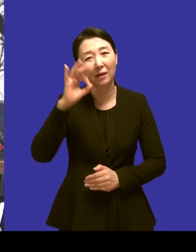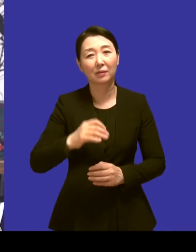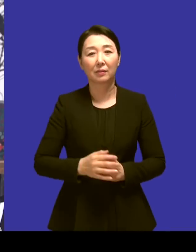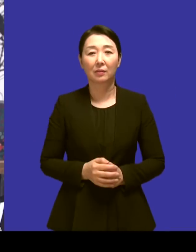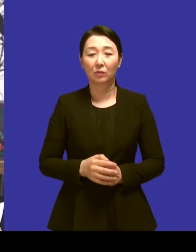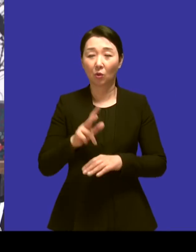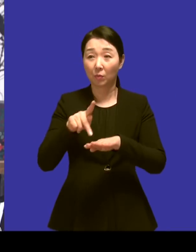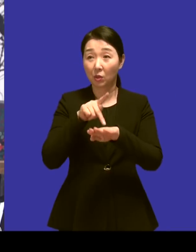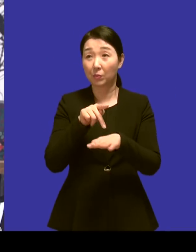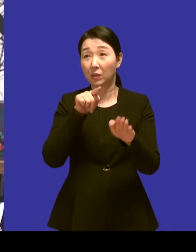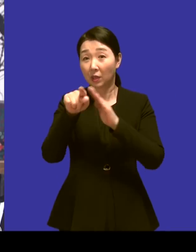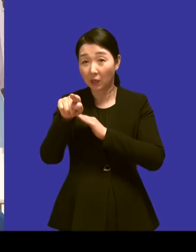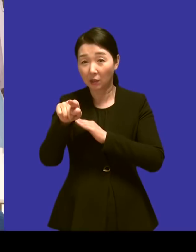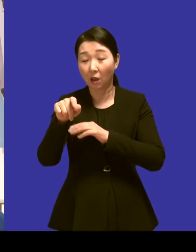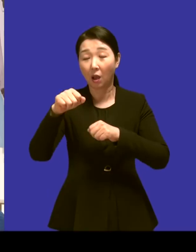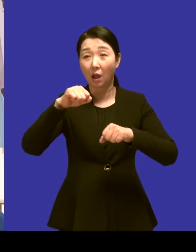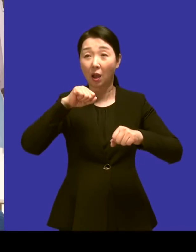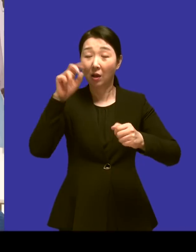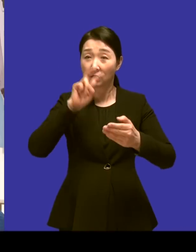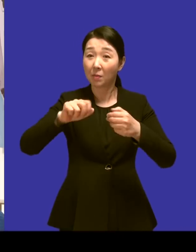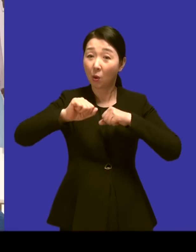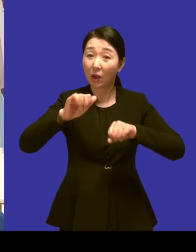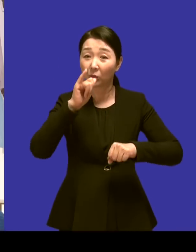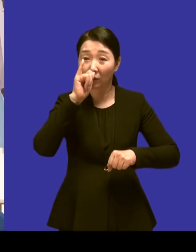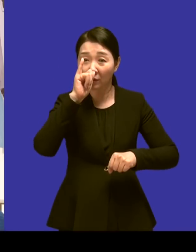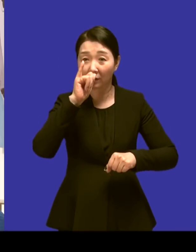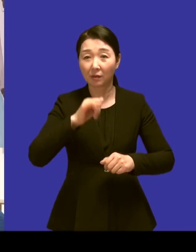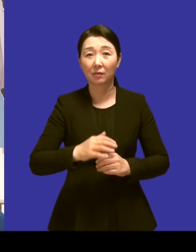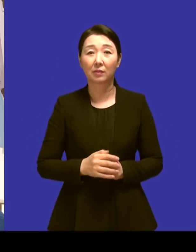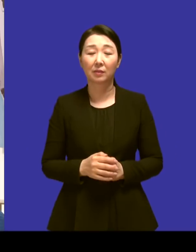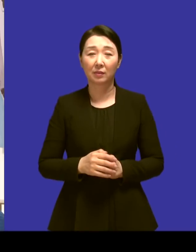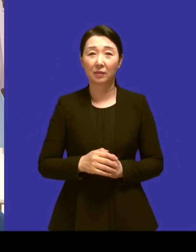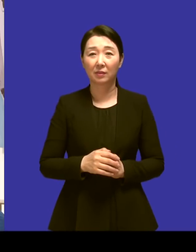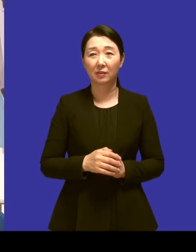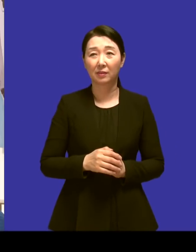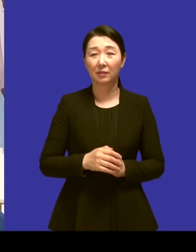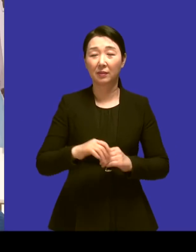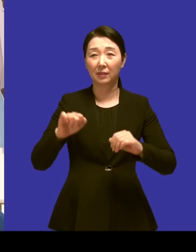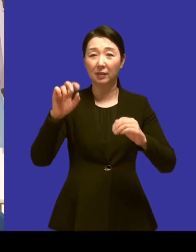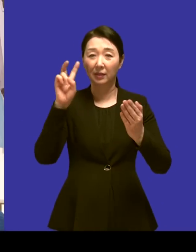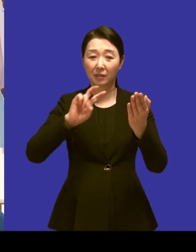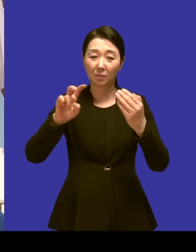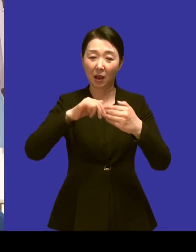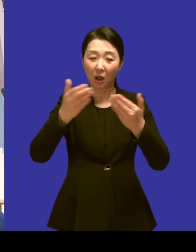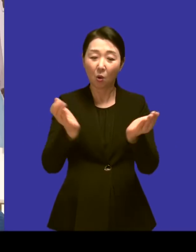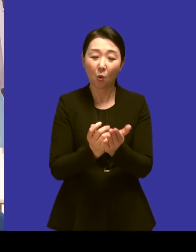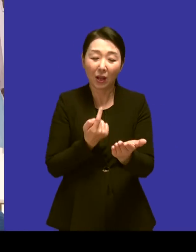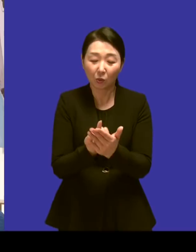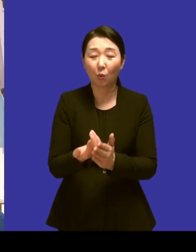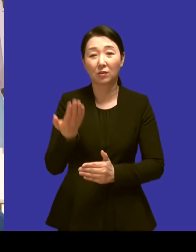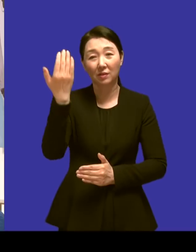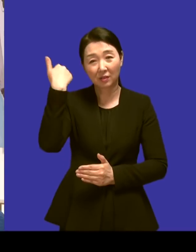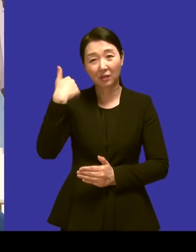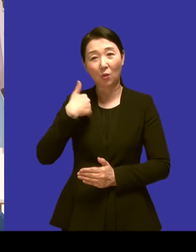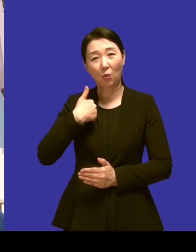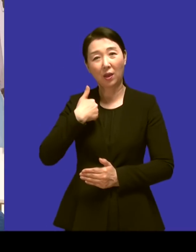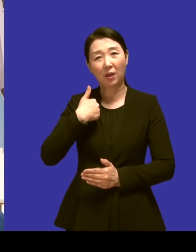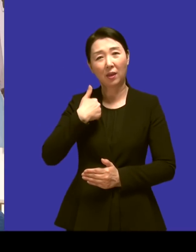가서 뭐 밴드 같은 것도 하셨다고 그러던데. 아, 그 과정 이후에 이제 약간 꿈을 좀